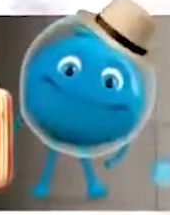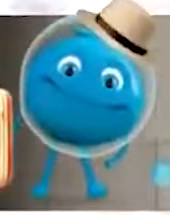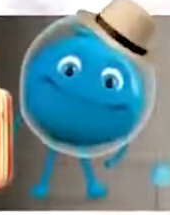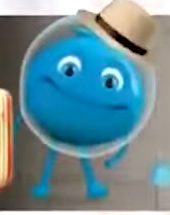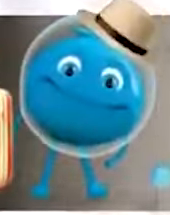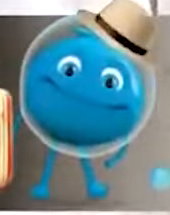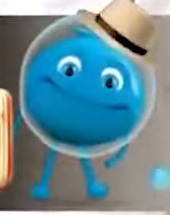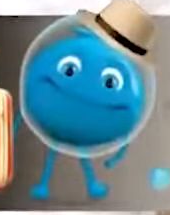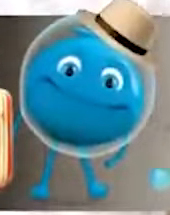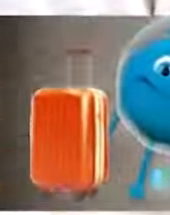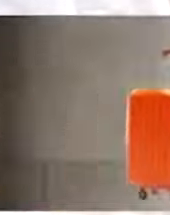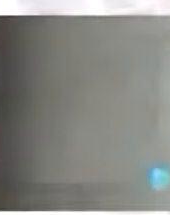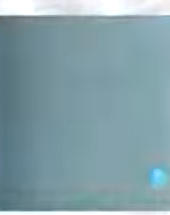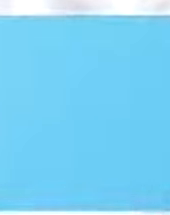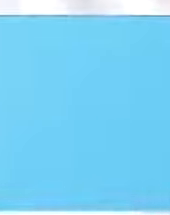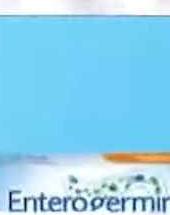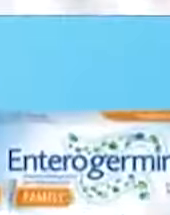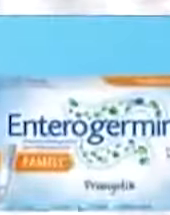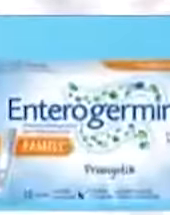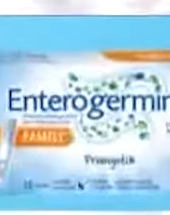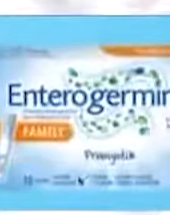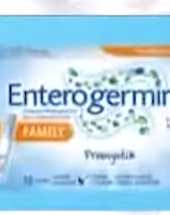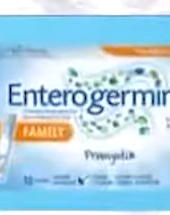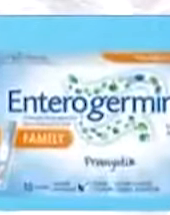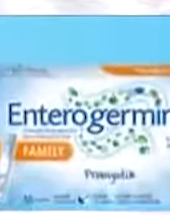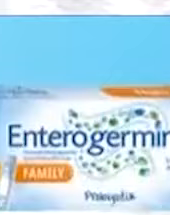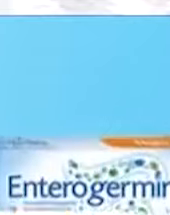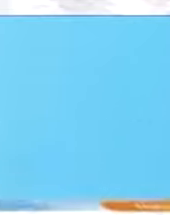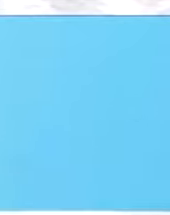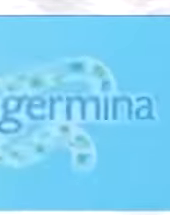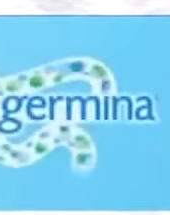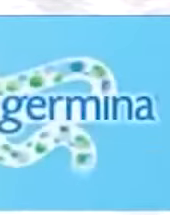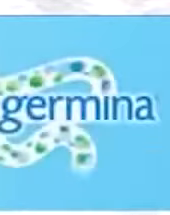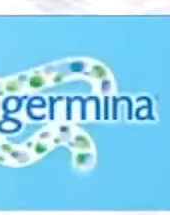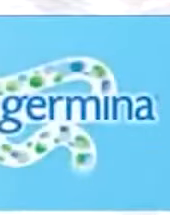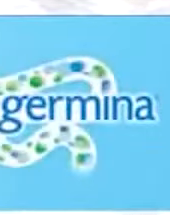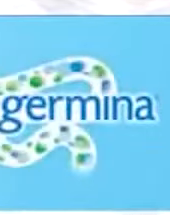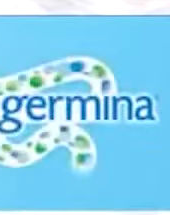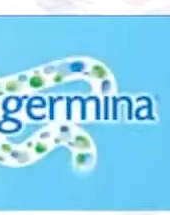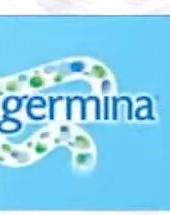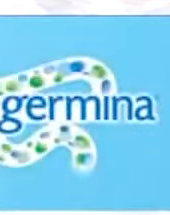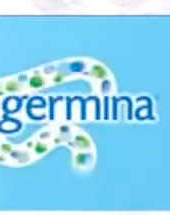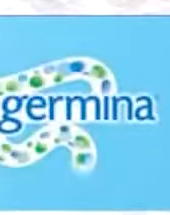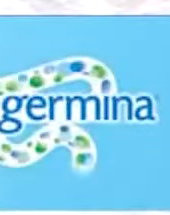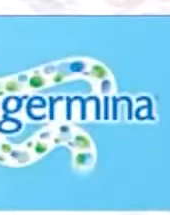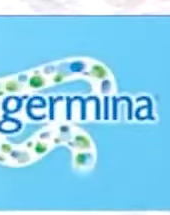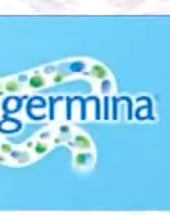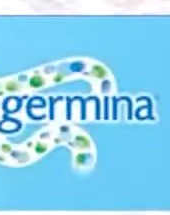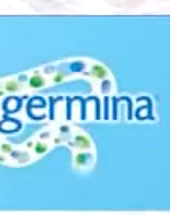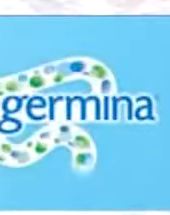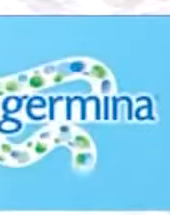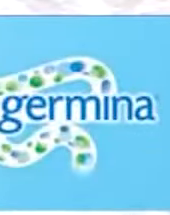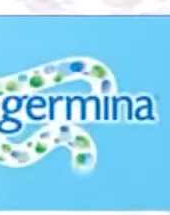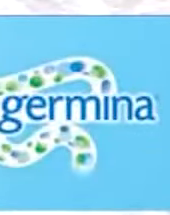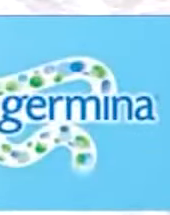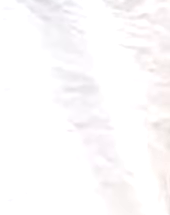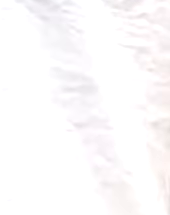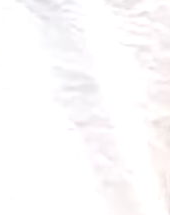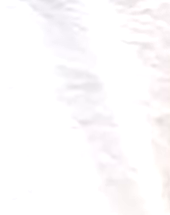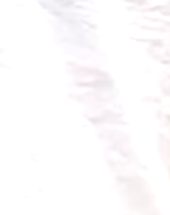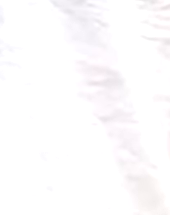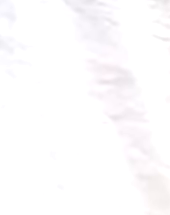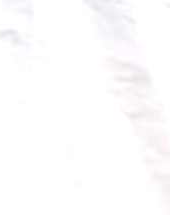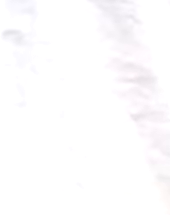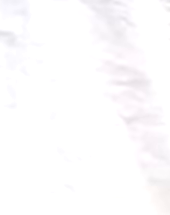Evet. Hep oynuyorlar, böyle koşuyorlar. Şu an taşındık, 6. katta gittik falan. Çocuklar o kadar, yani bize mahvediyor açık